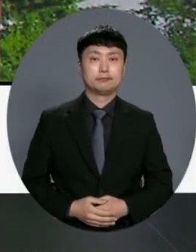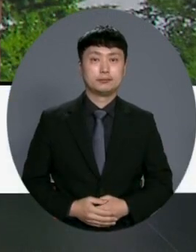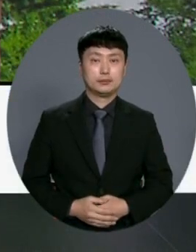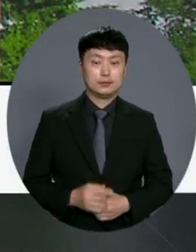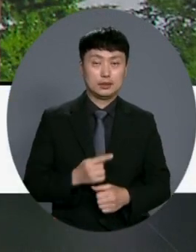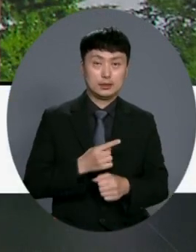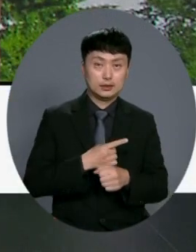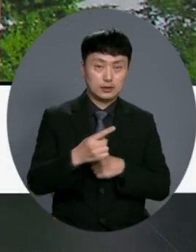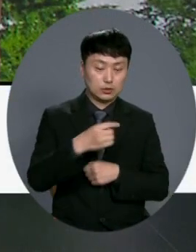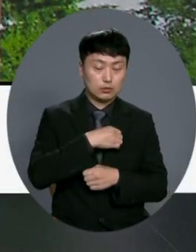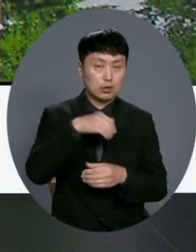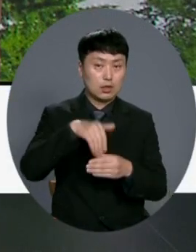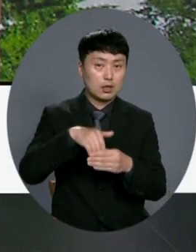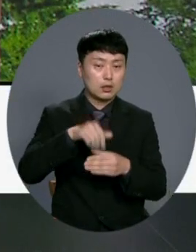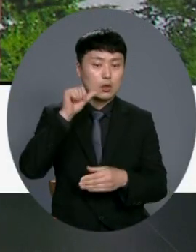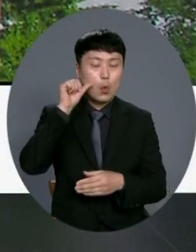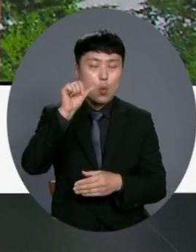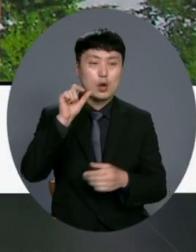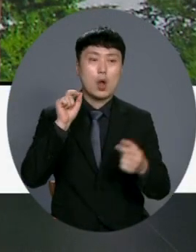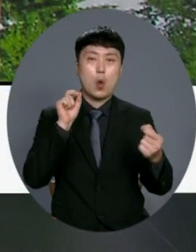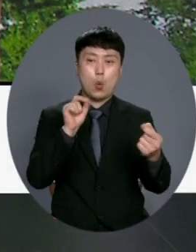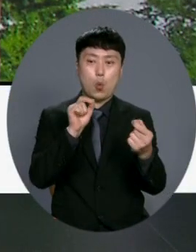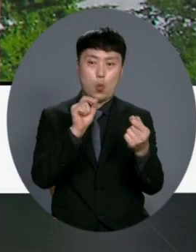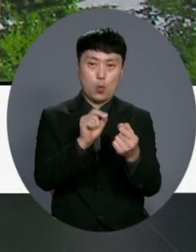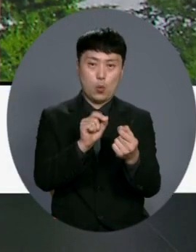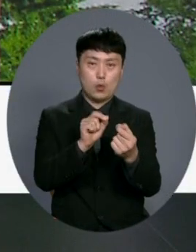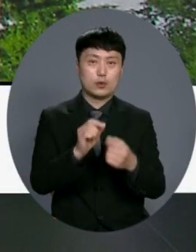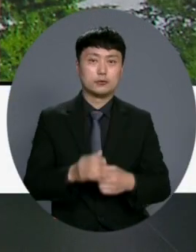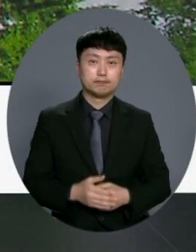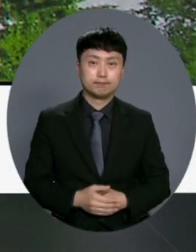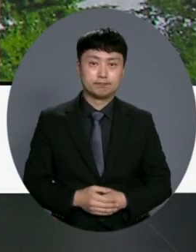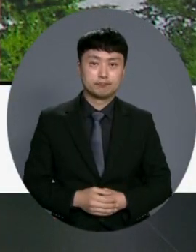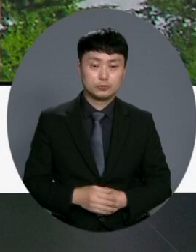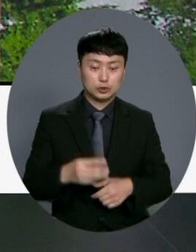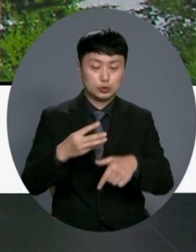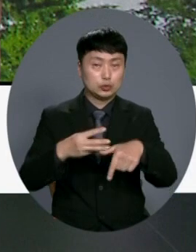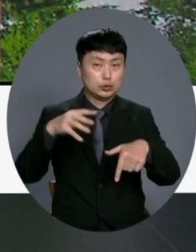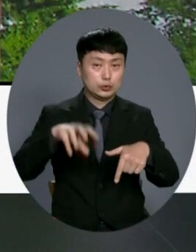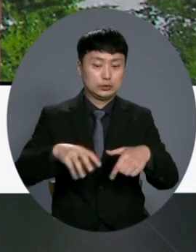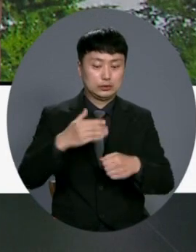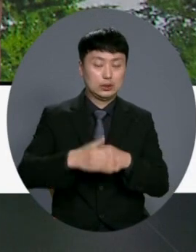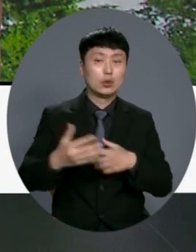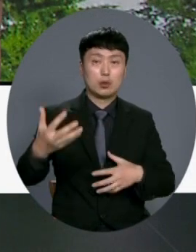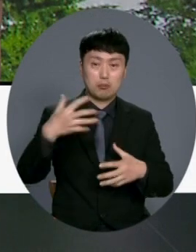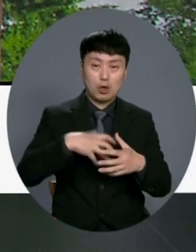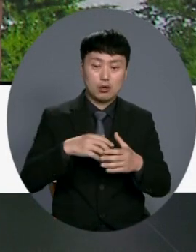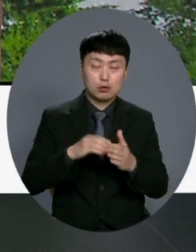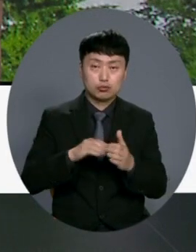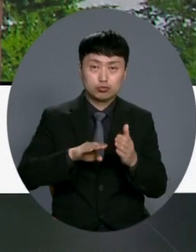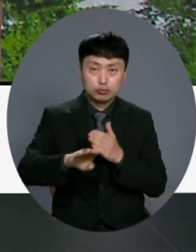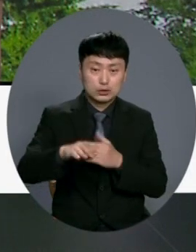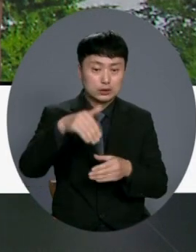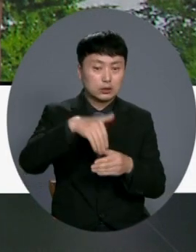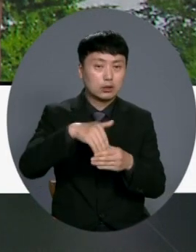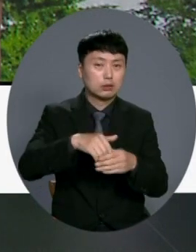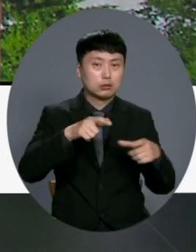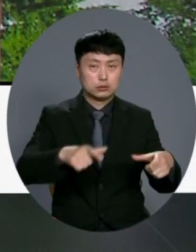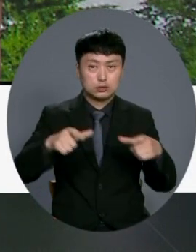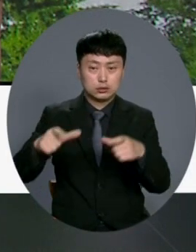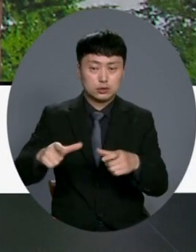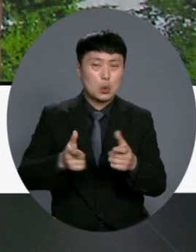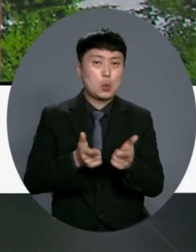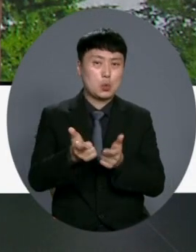내년 국회의원 선거가 5개월에 앞으로 다가왔습니다 그런데 군위군이 대구 시로 편입된데 따른 선거구 조정을 어떻게